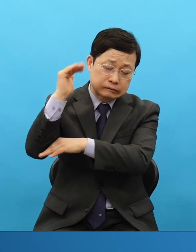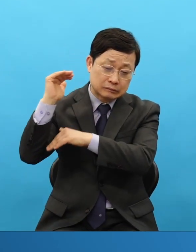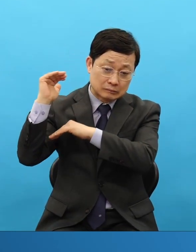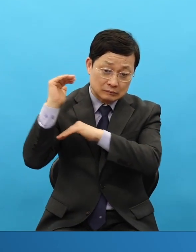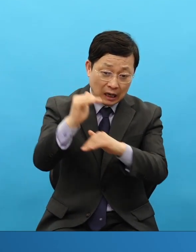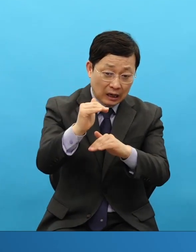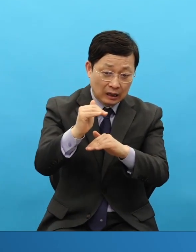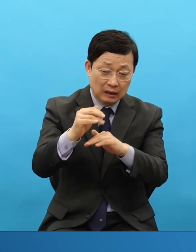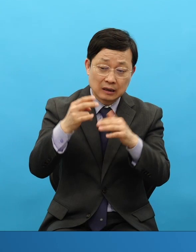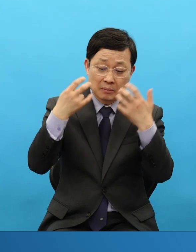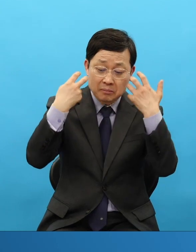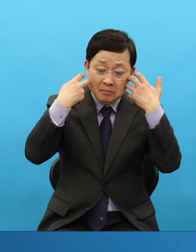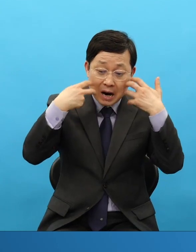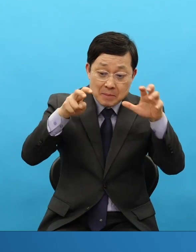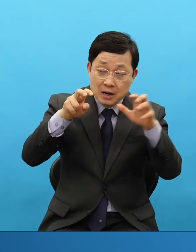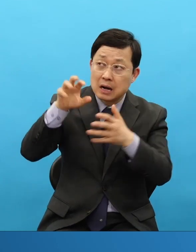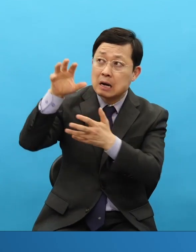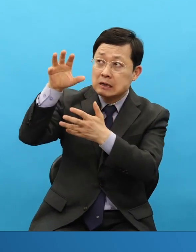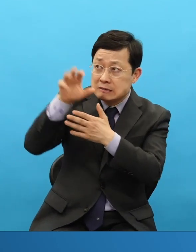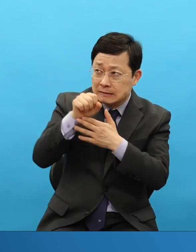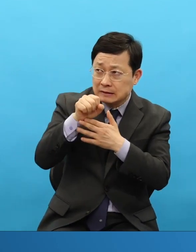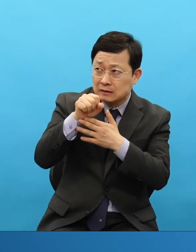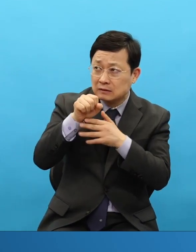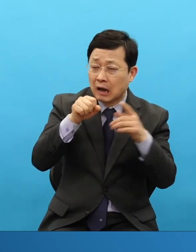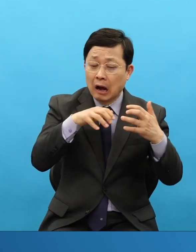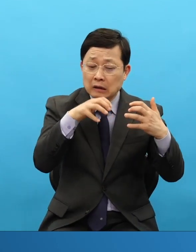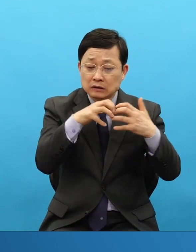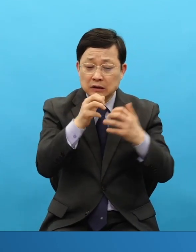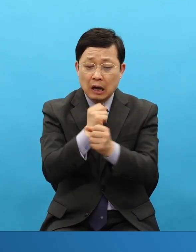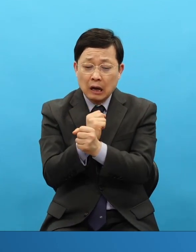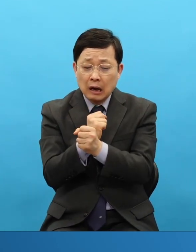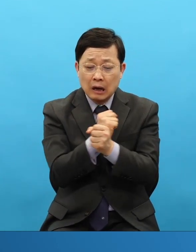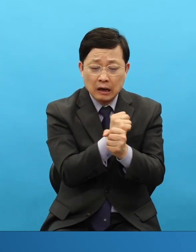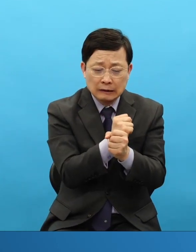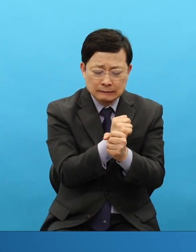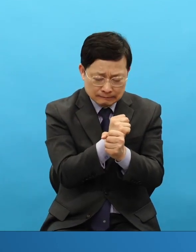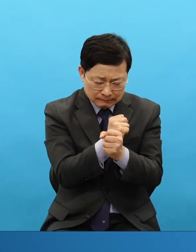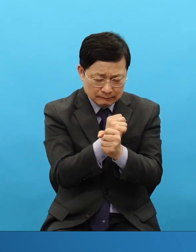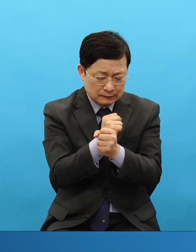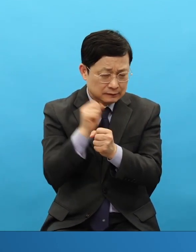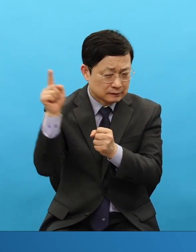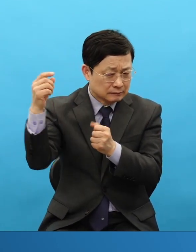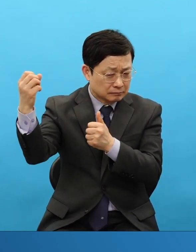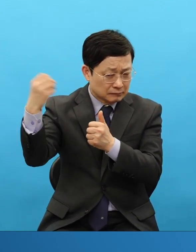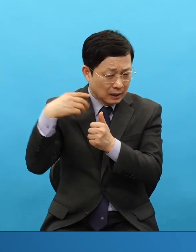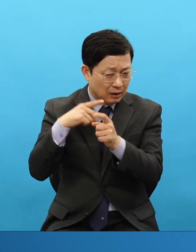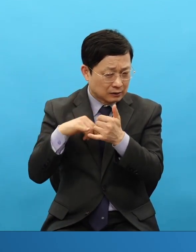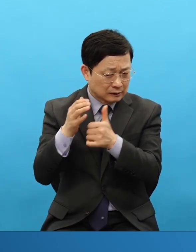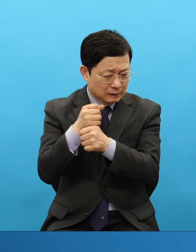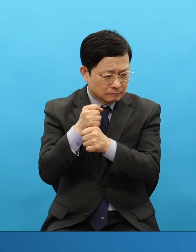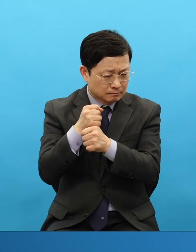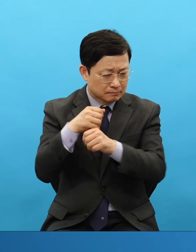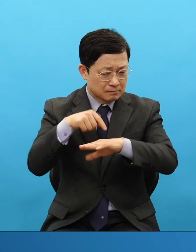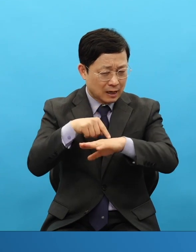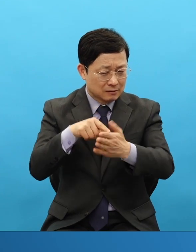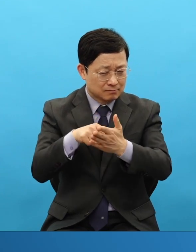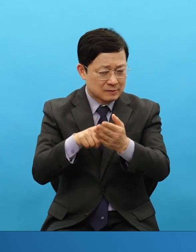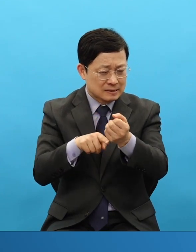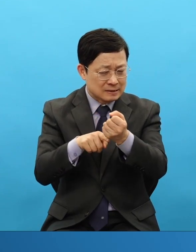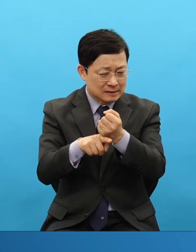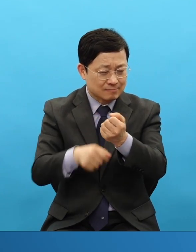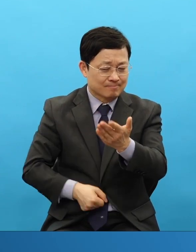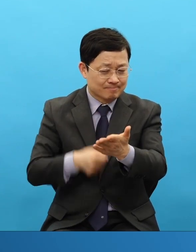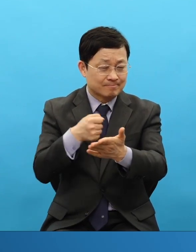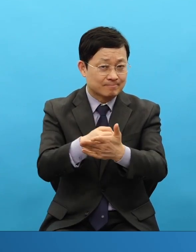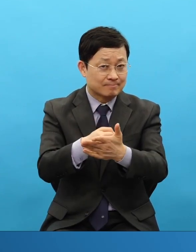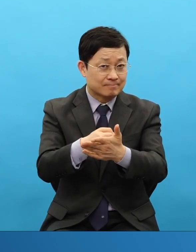바벨론 포로돼 가서 뜻을 정한 겁니다. Daniel, who heard the covenant through Isaiah, went to Babylon and made a resolution. 사드락,